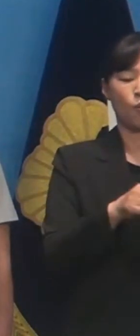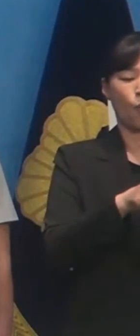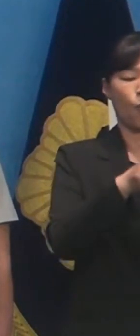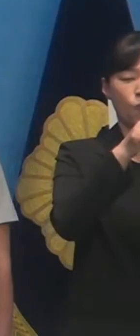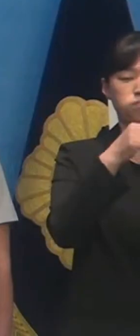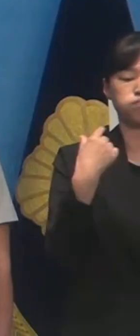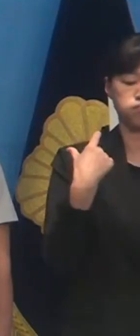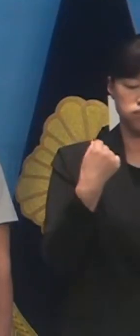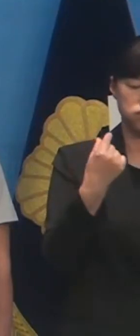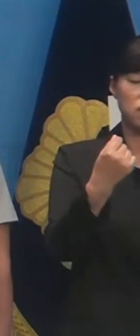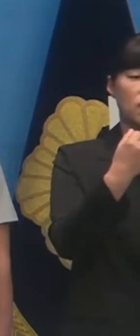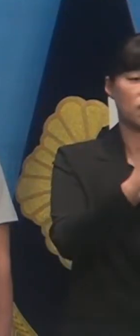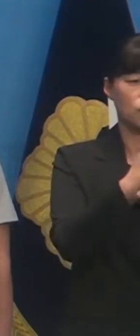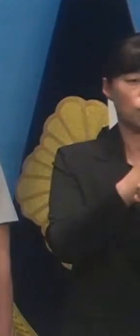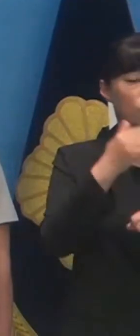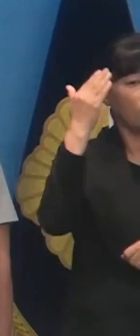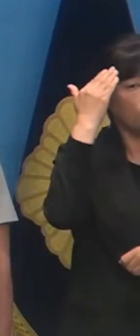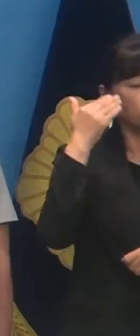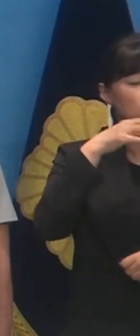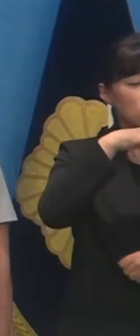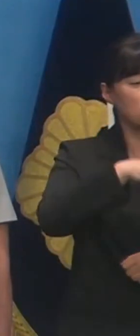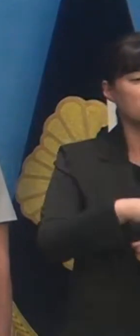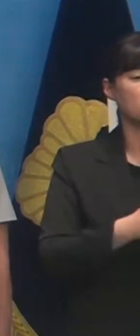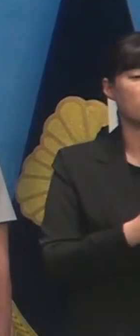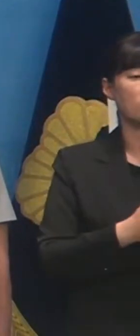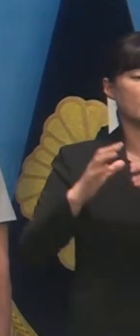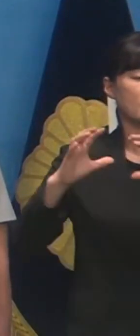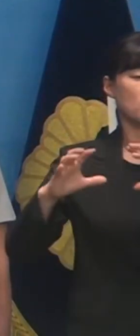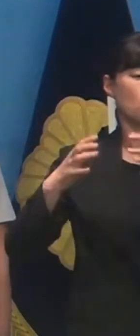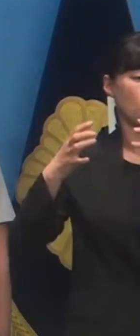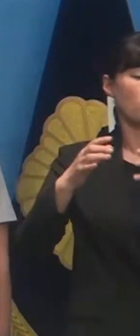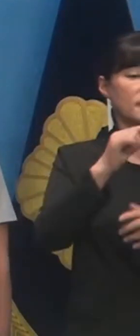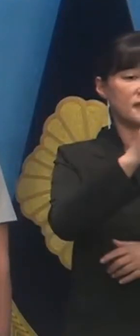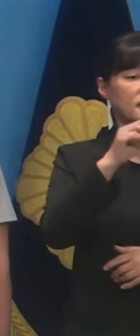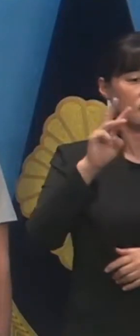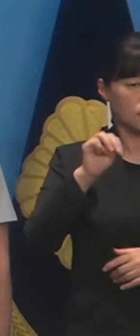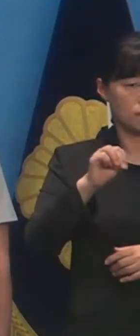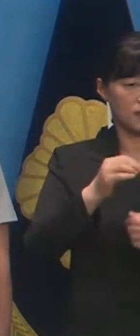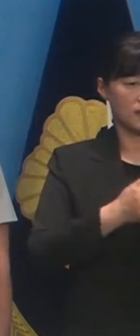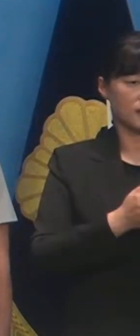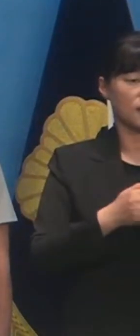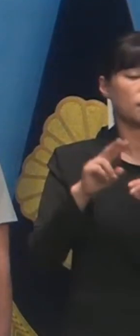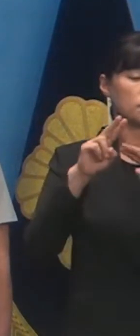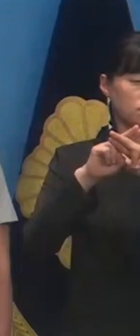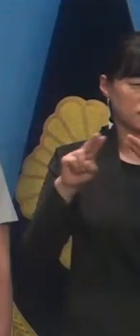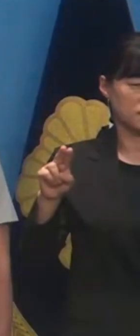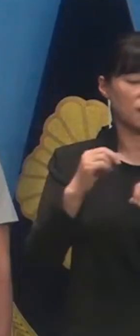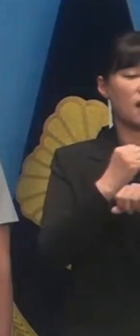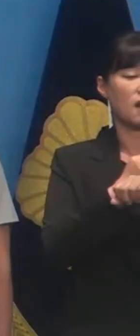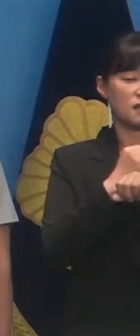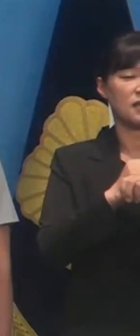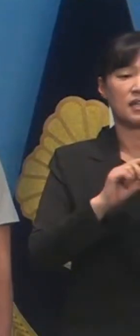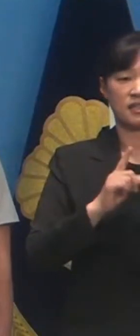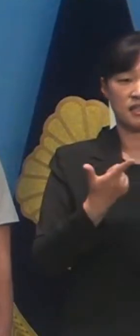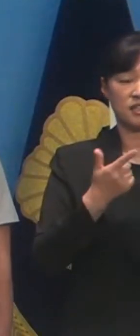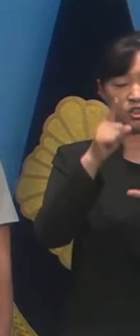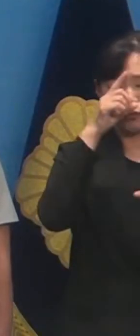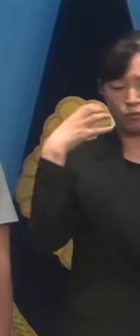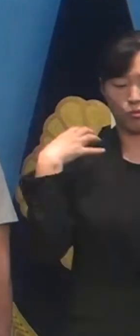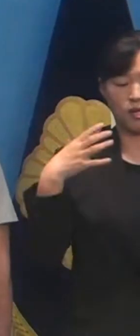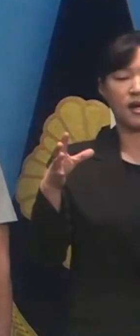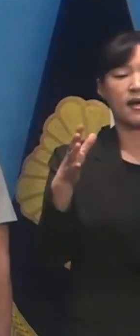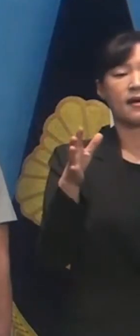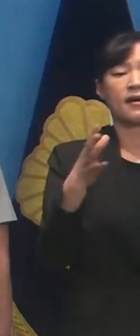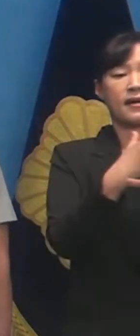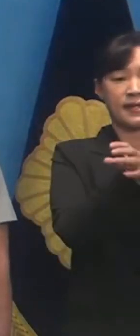고용을 유지하고 한국에서 글로벌 GM이 철수하지 않는다는 정부와 계약을